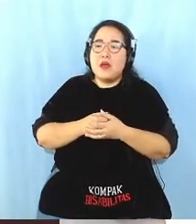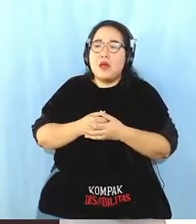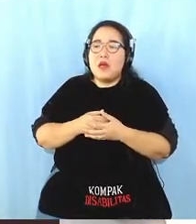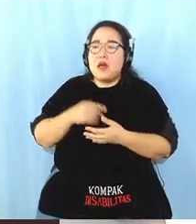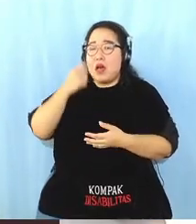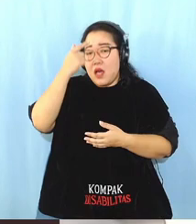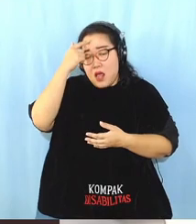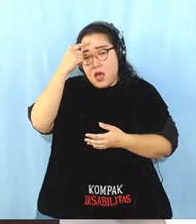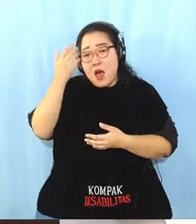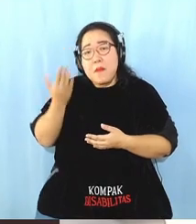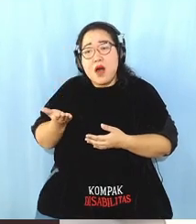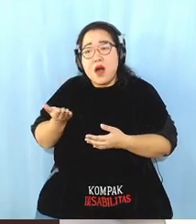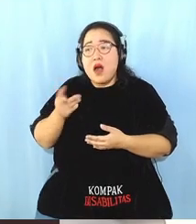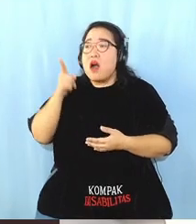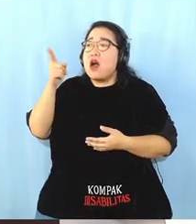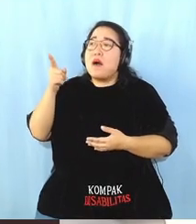pernyataan-pernyataan ya